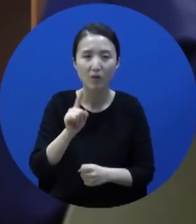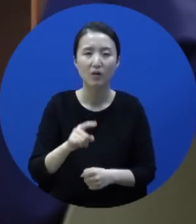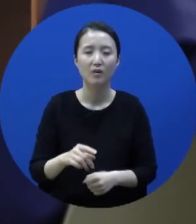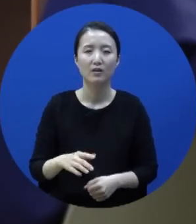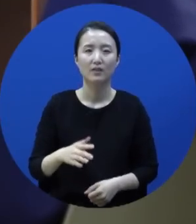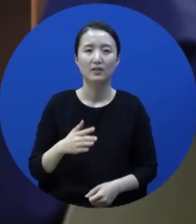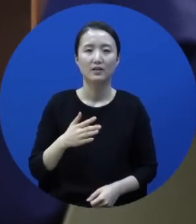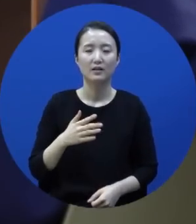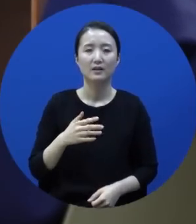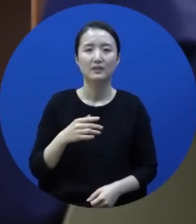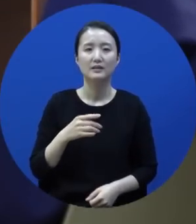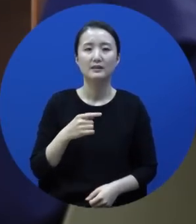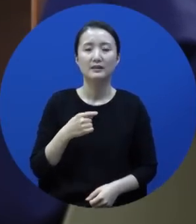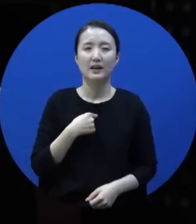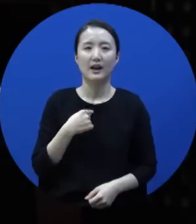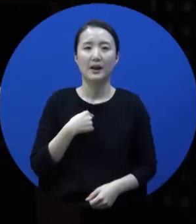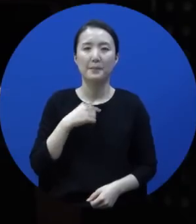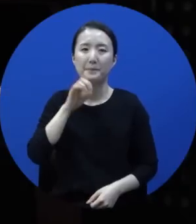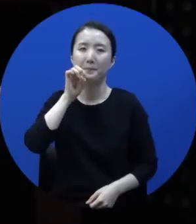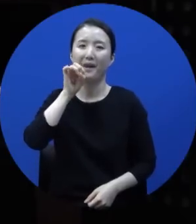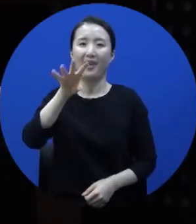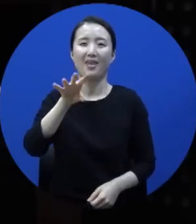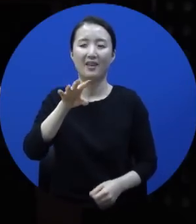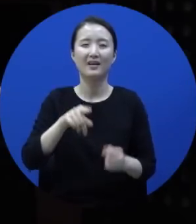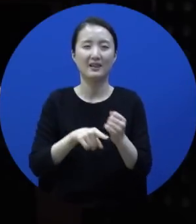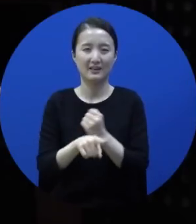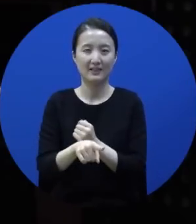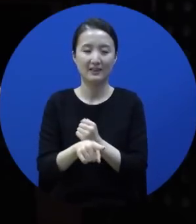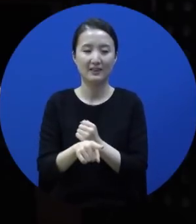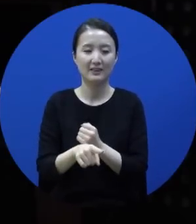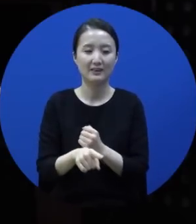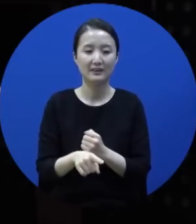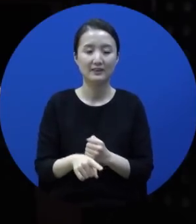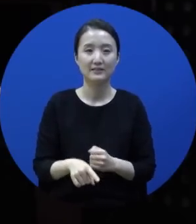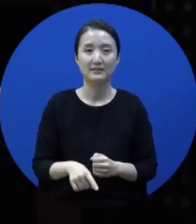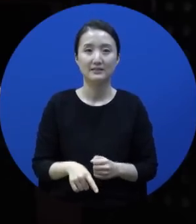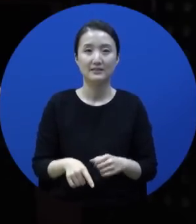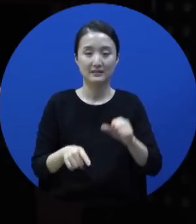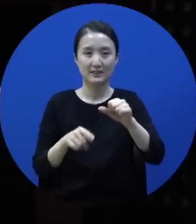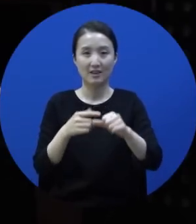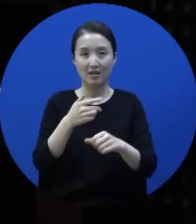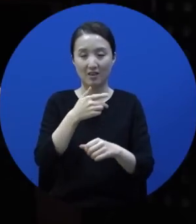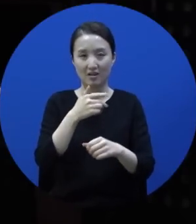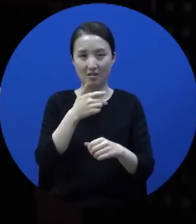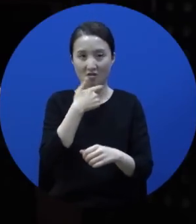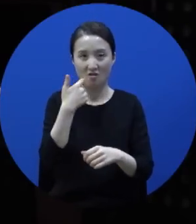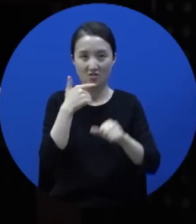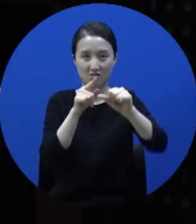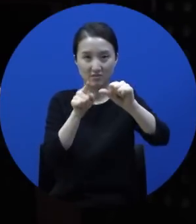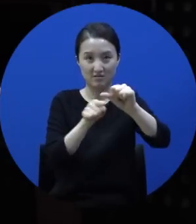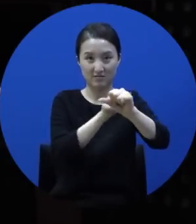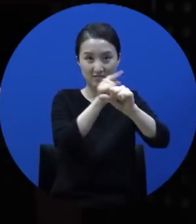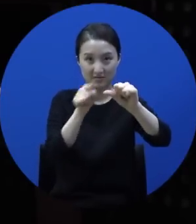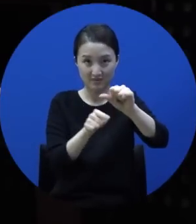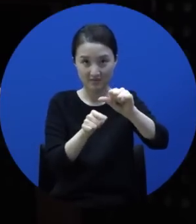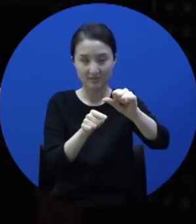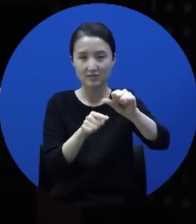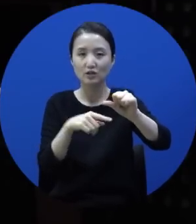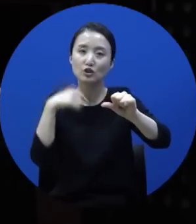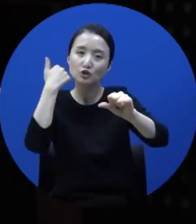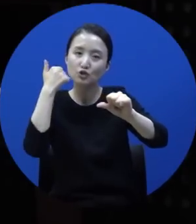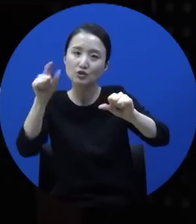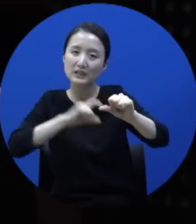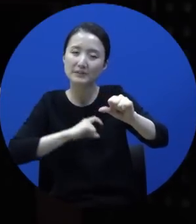해요. 그 골뱅이의 기능은 어떤 한 사람을 1대1로 불러내서 이야기를 할 때 쓸 수 있습니다.